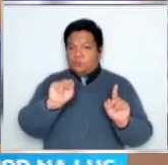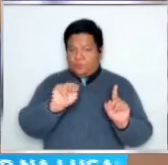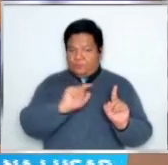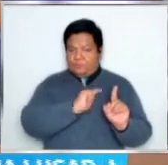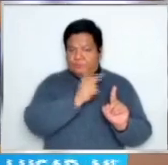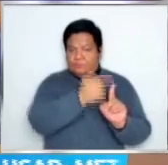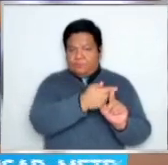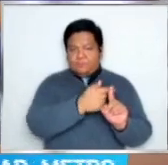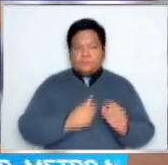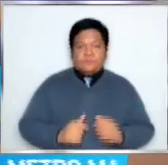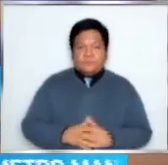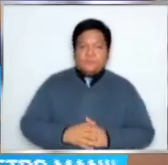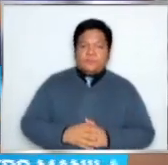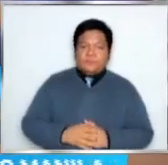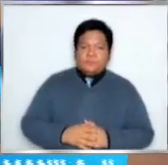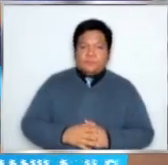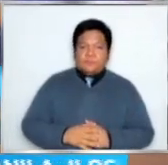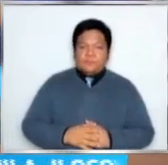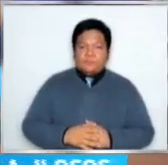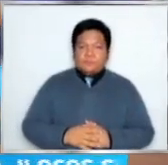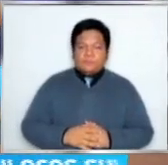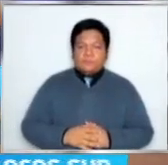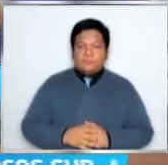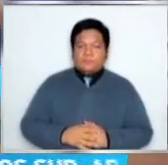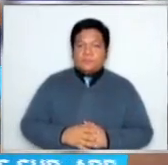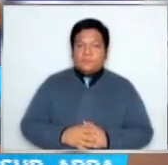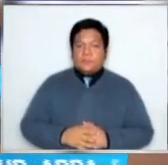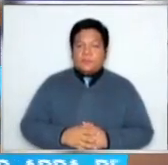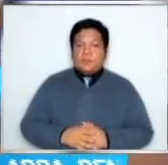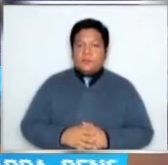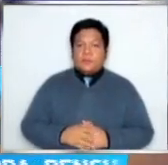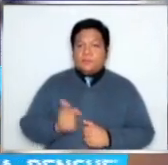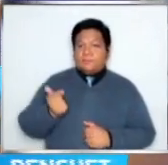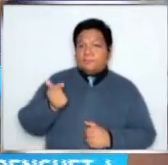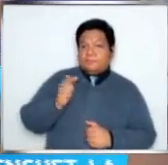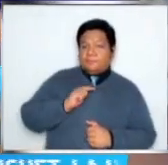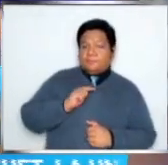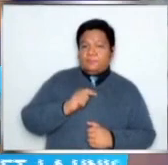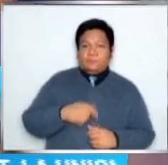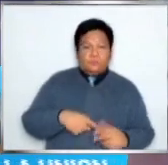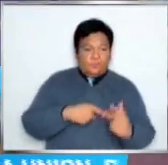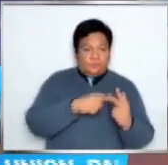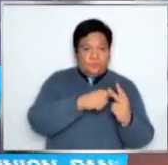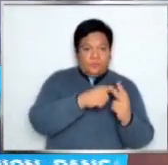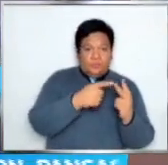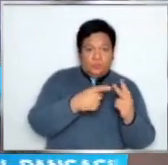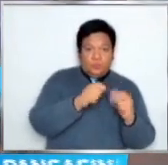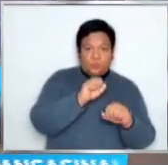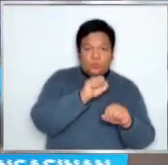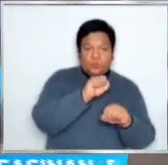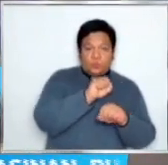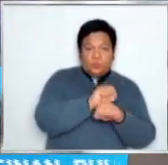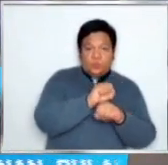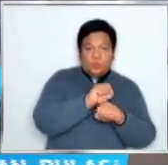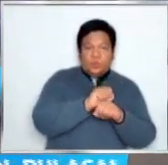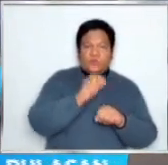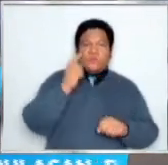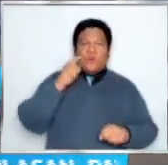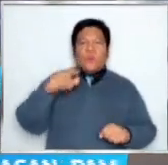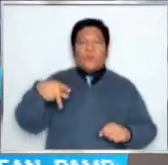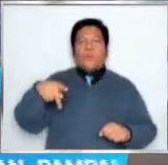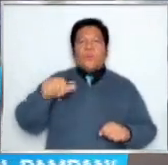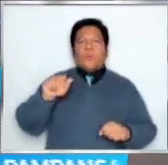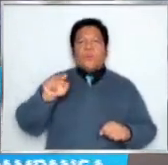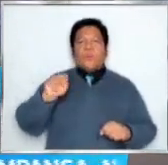Nagtago ang 3 empleyado ng pawn shop sa Kawayan, Isabela. nang makita sa bintana ang isang lalaki na may